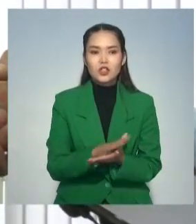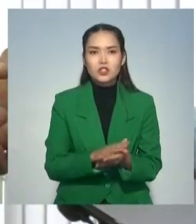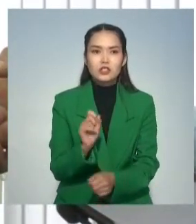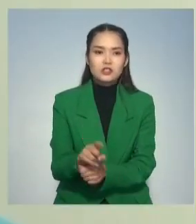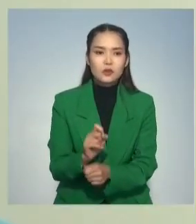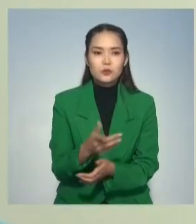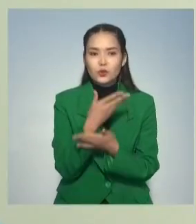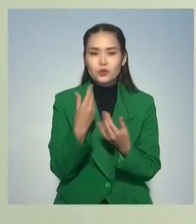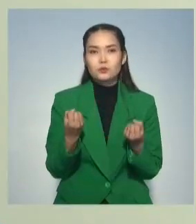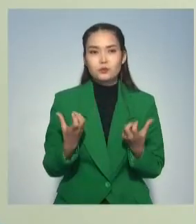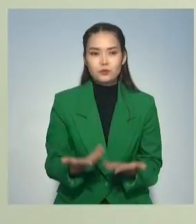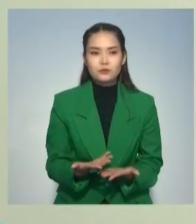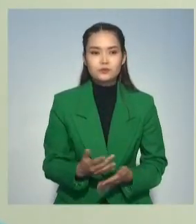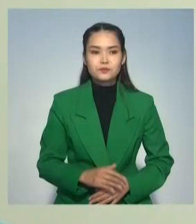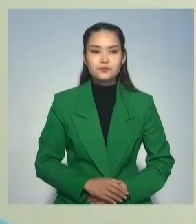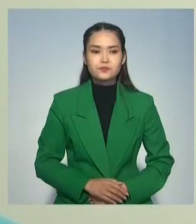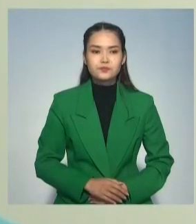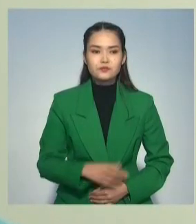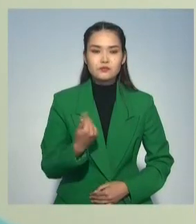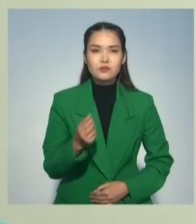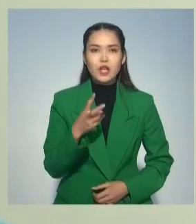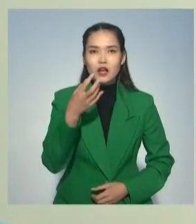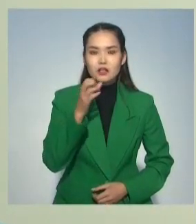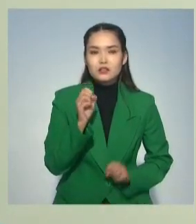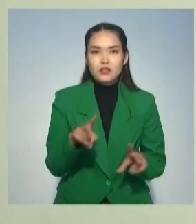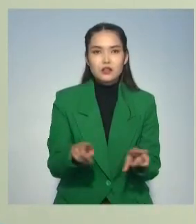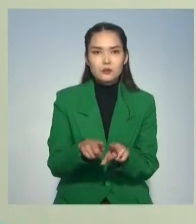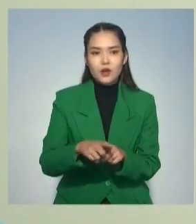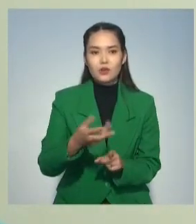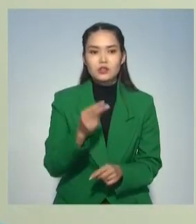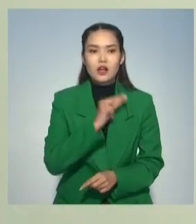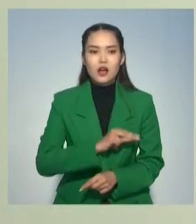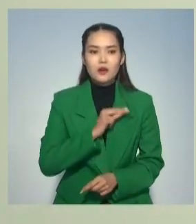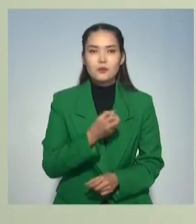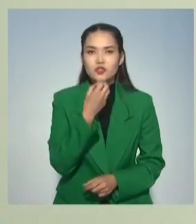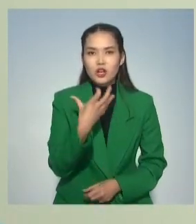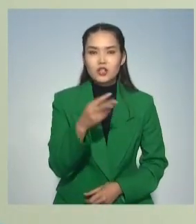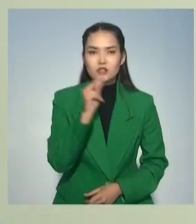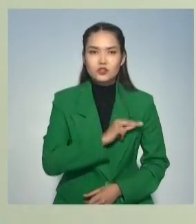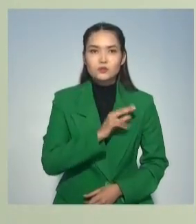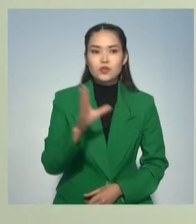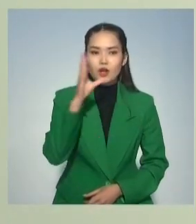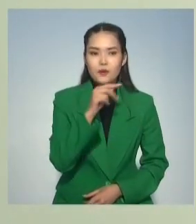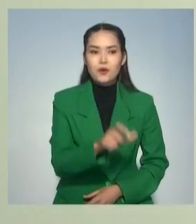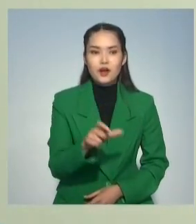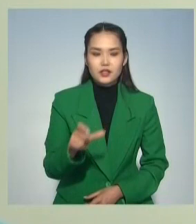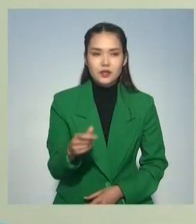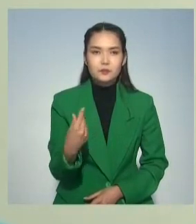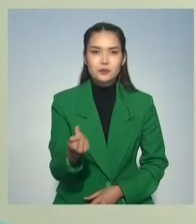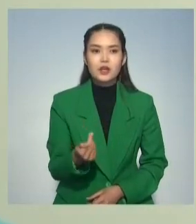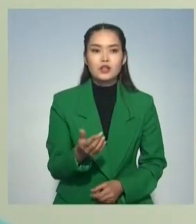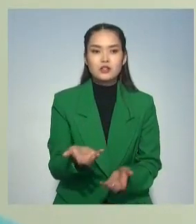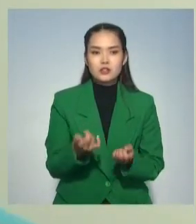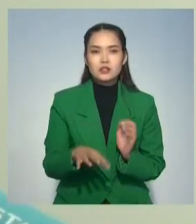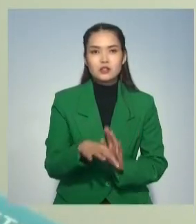платформа дайындалмаған, сондықтан бір кәсіби мамандарды, жақсы жұмыс істей алатын азаматтарды, ойын жақсы тиянақ жеткізе алатын азаматтарды